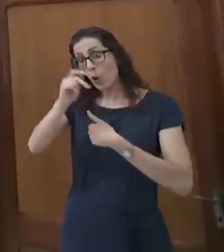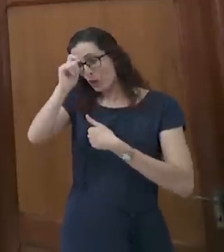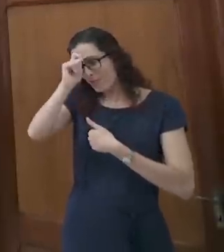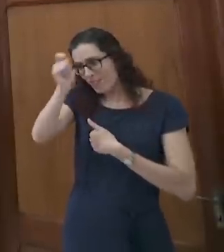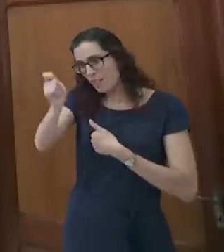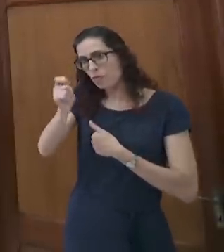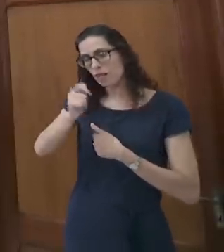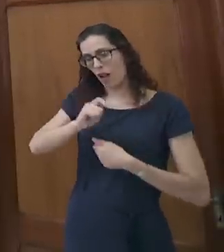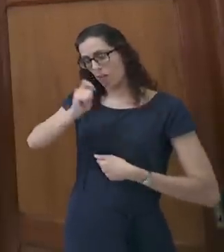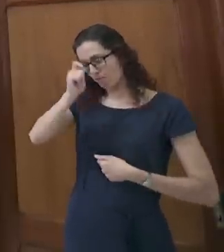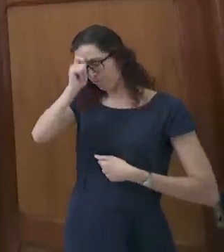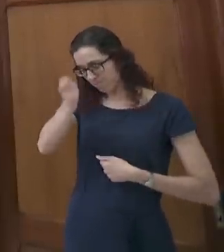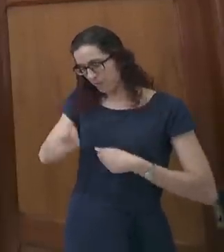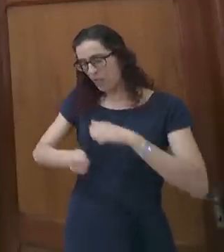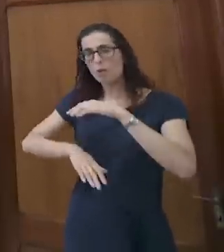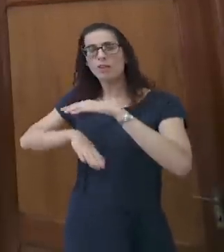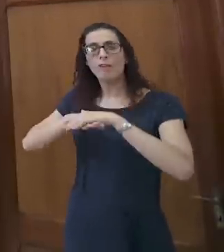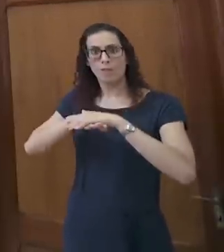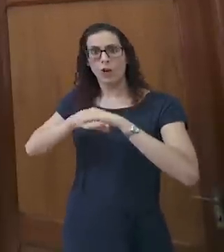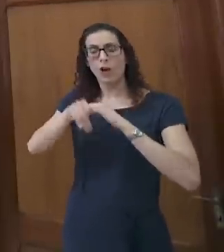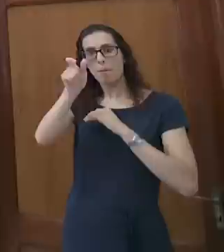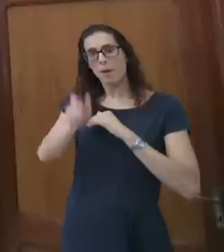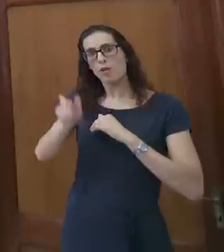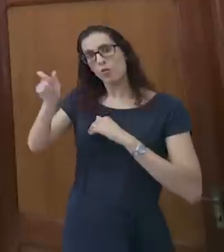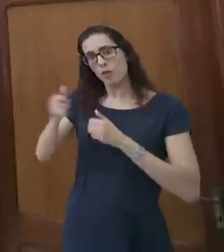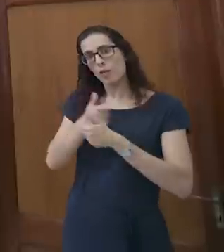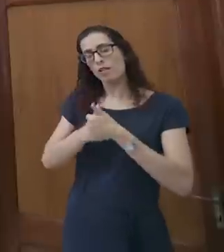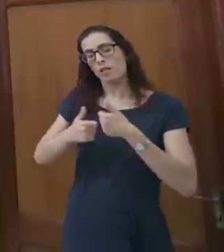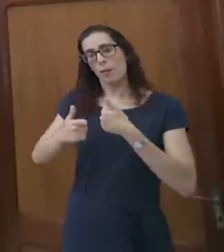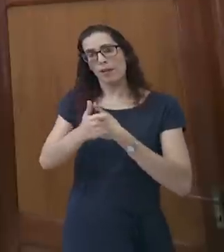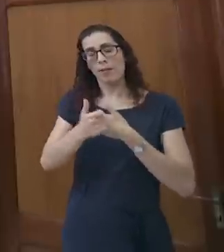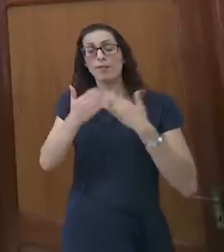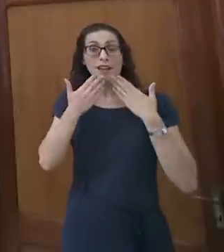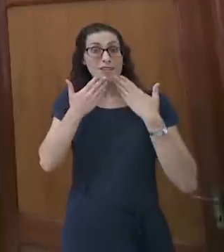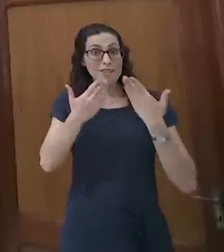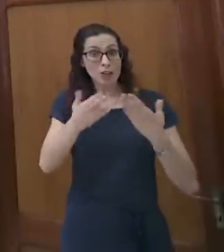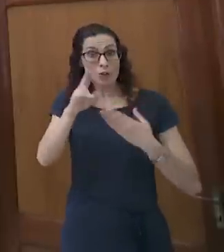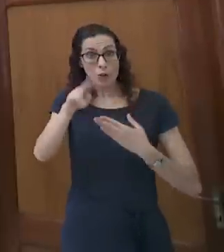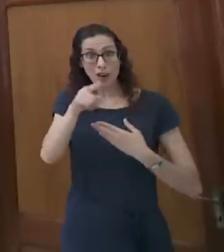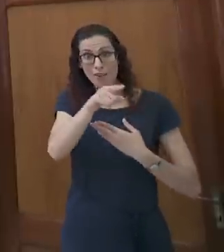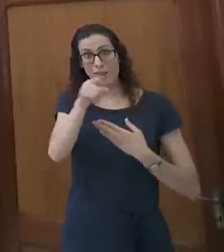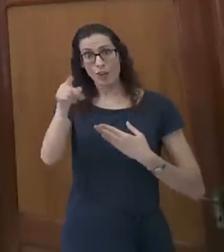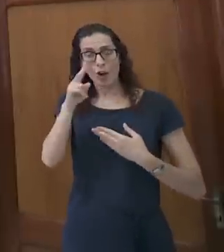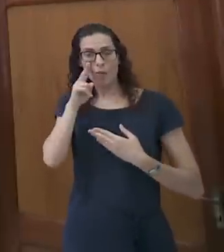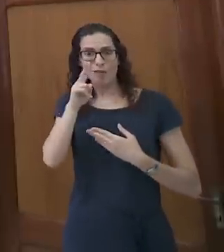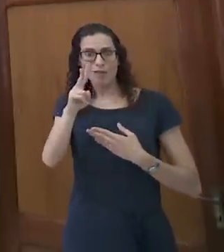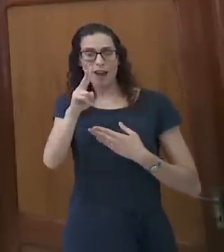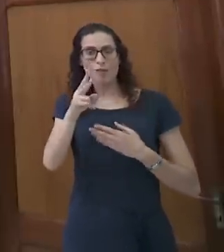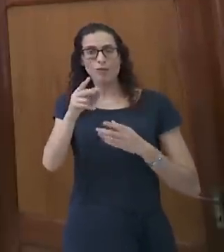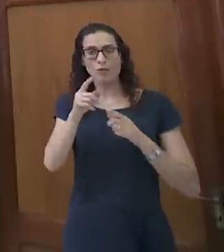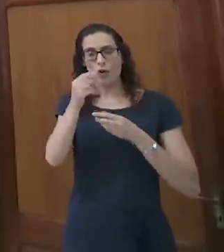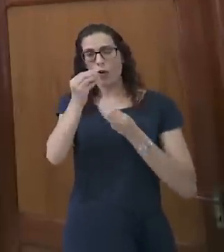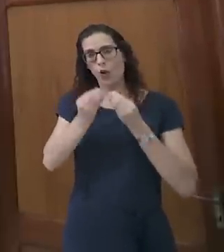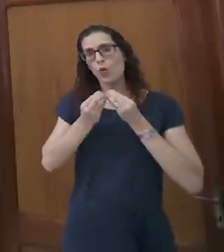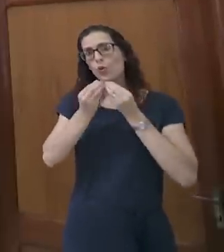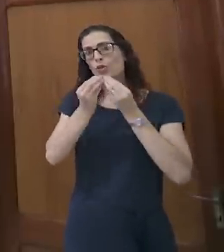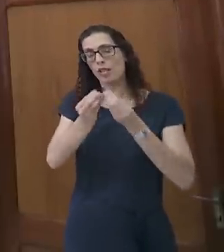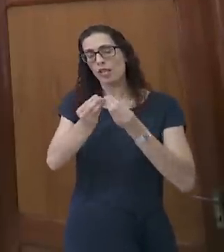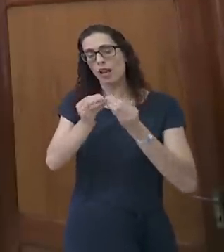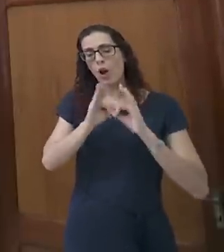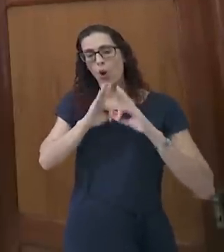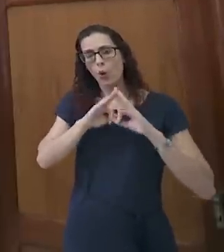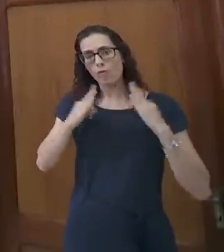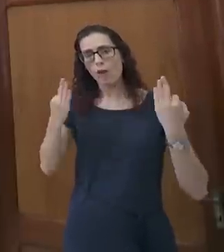b'diżabilità. Nirringrazzjaw wkoll dak kollha li segwew din il-qudisa u nirringrazzjaw wkoll il-benefatturi tagħna li